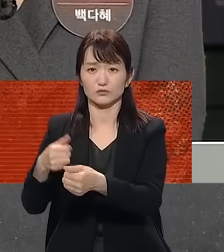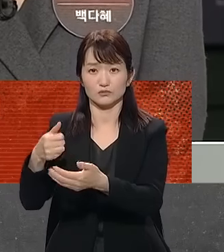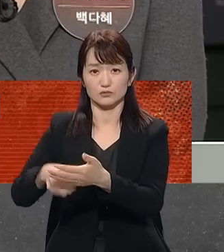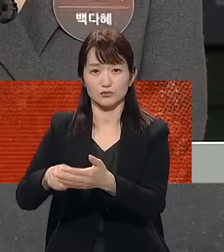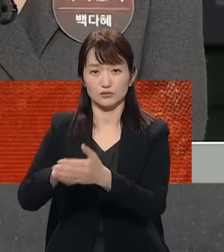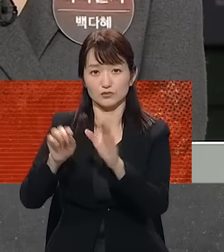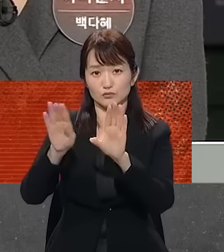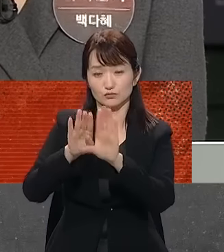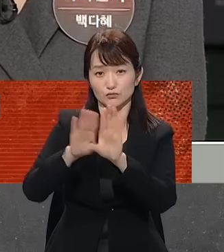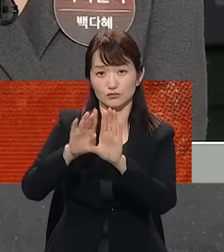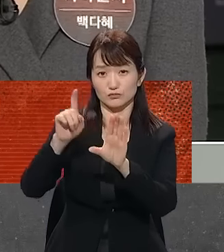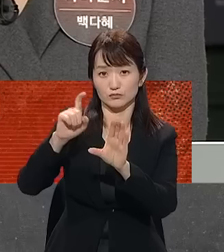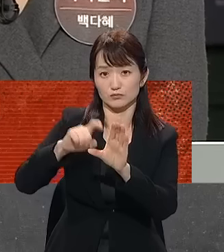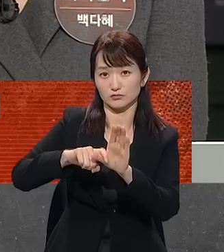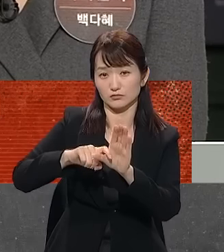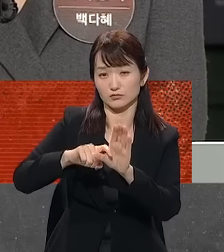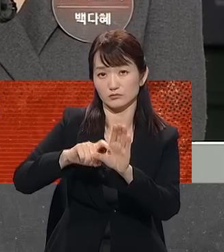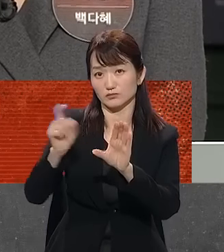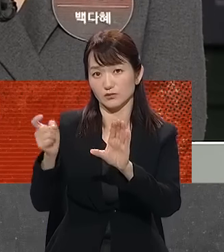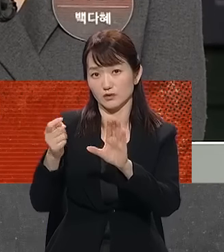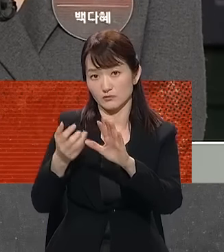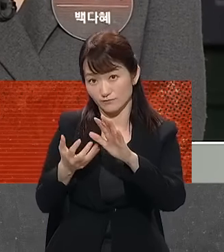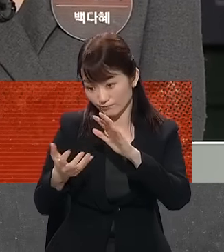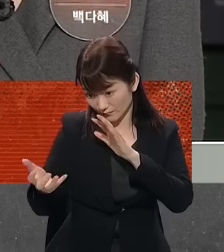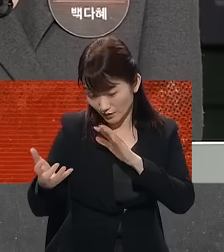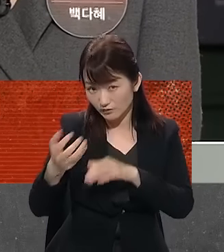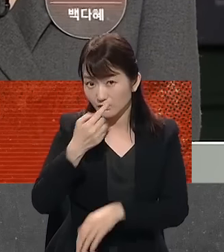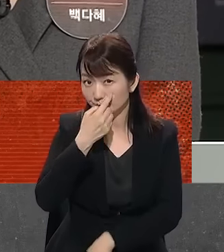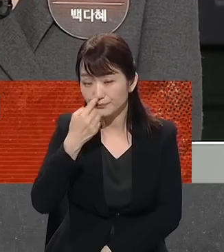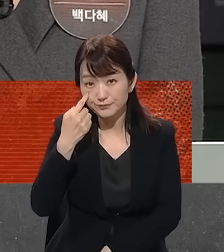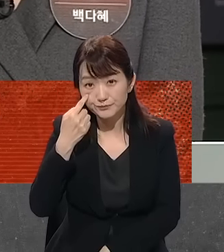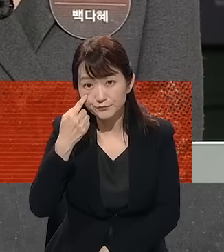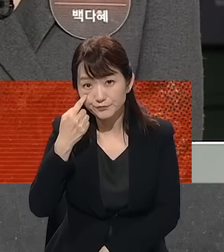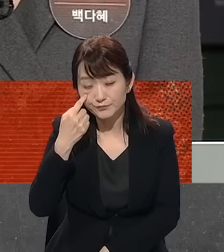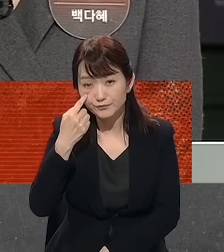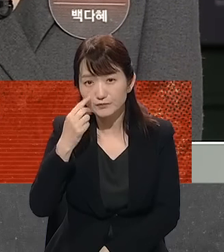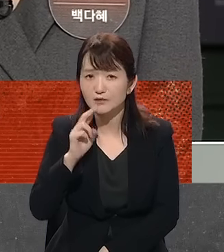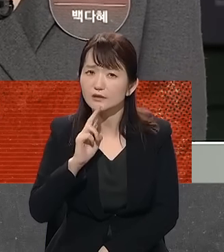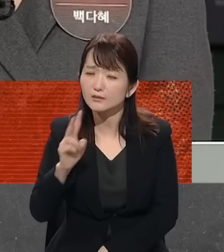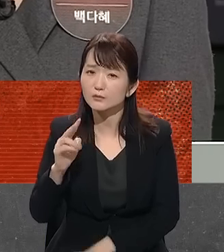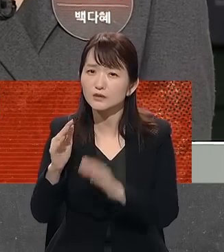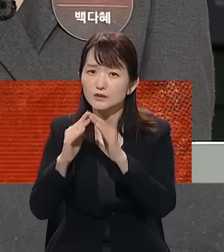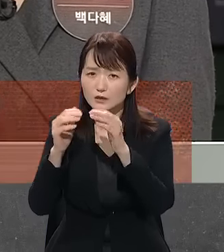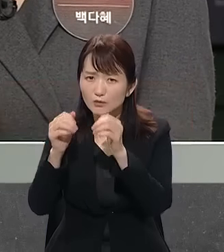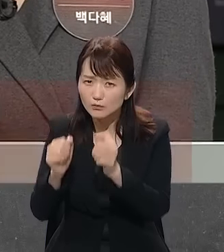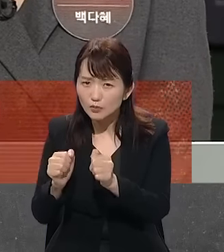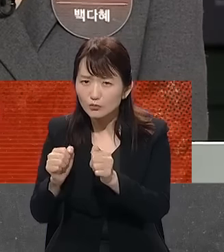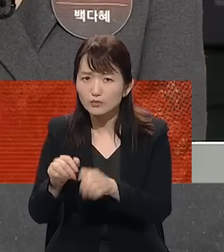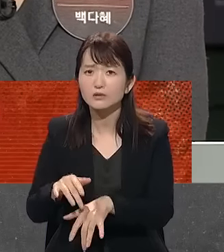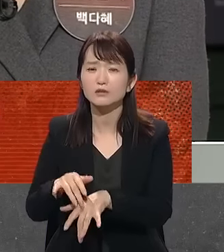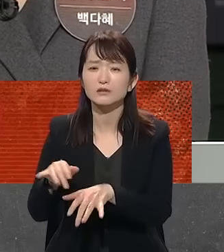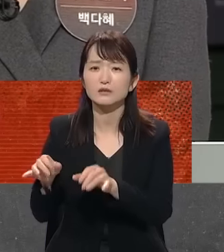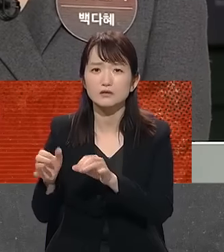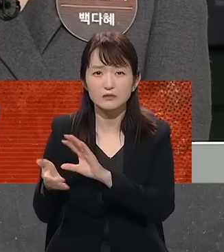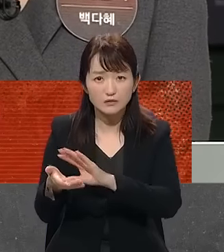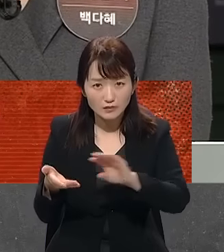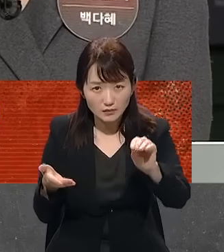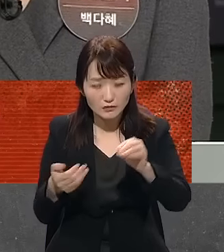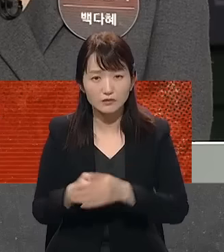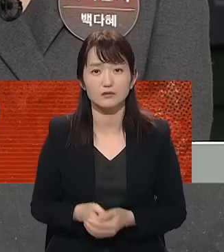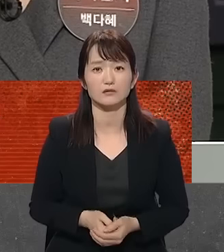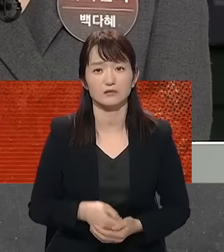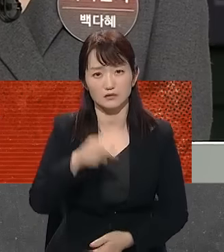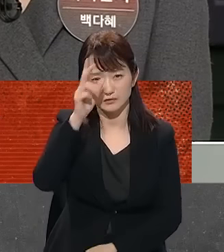현관문을 부수고 진입한 장면을 확인했습니다 이들은 약 2분 동안 집안에 머문 뒤에 사라졌고요 제보자가 경찰에